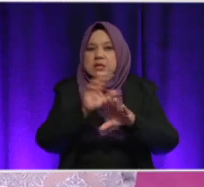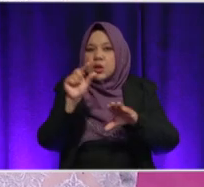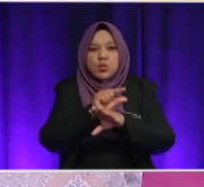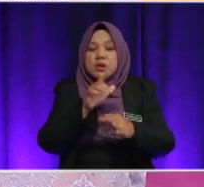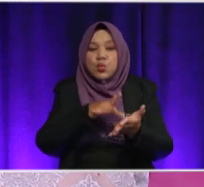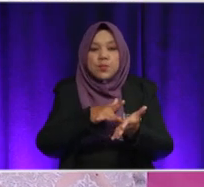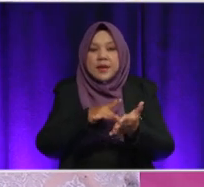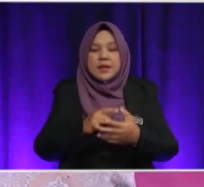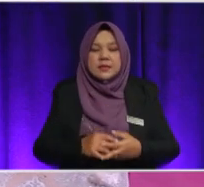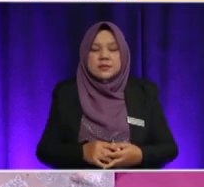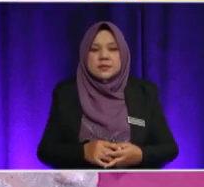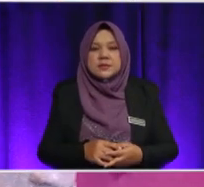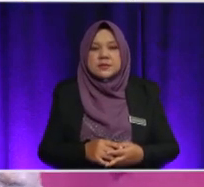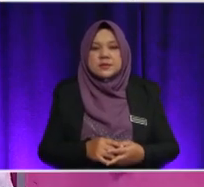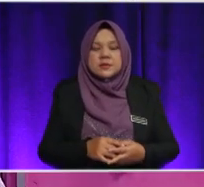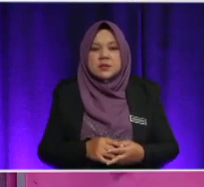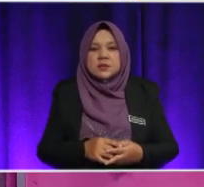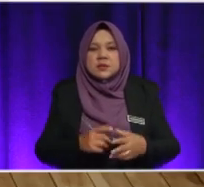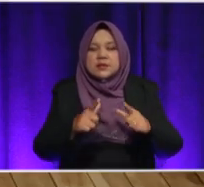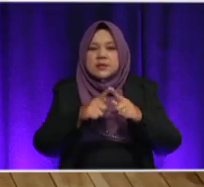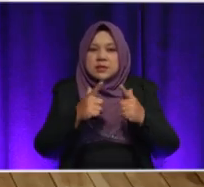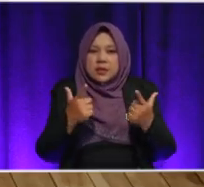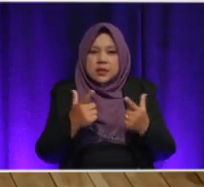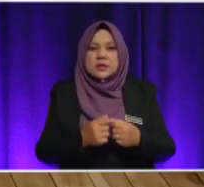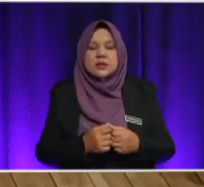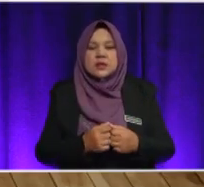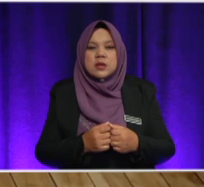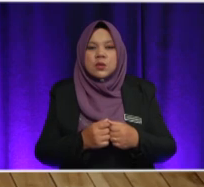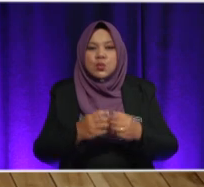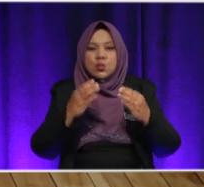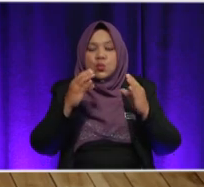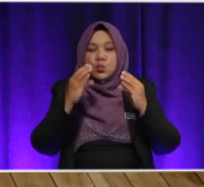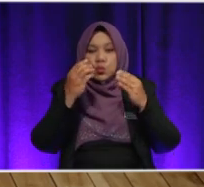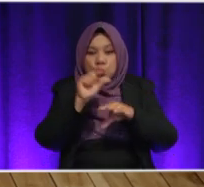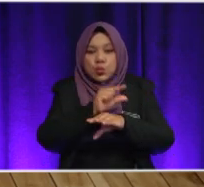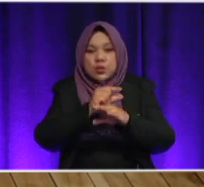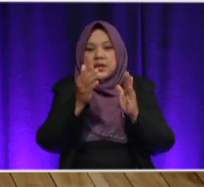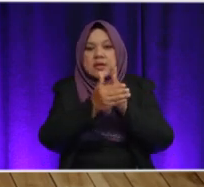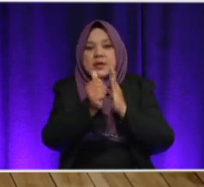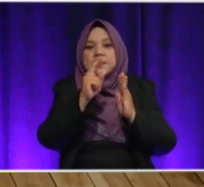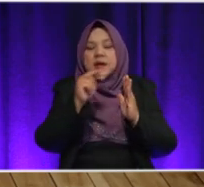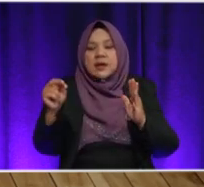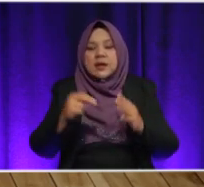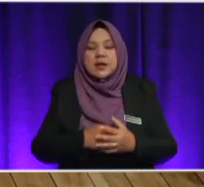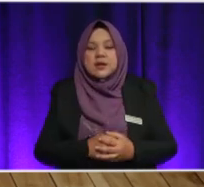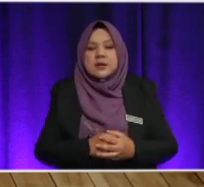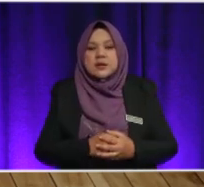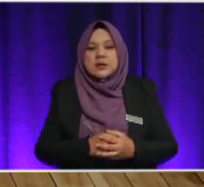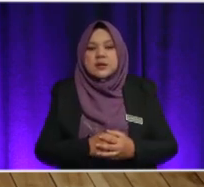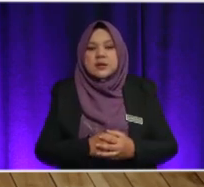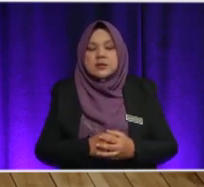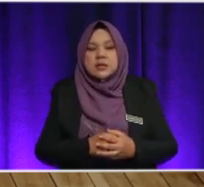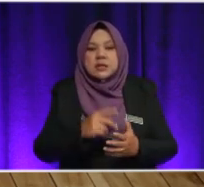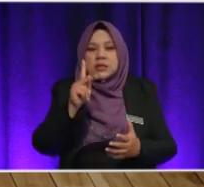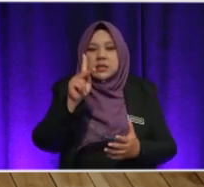yang tidak menggunakan obat sebaliknya menggunakan kemahiran ahli kiroprakte nah ini adalah ahli